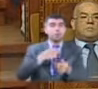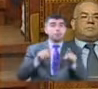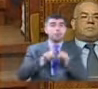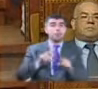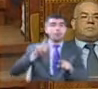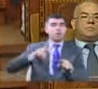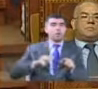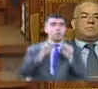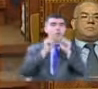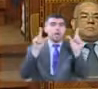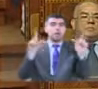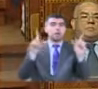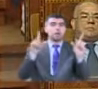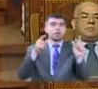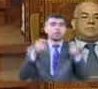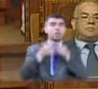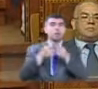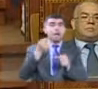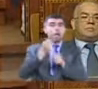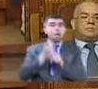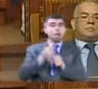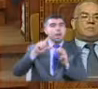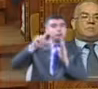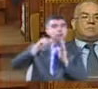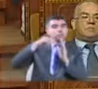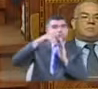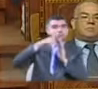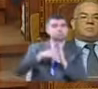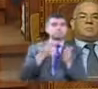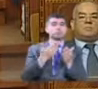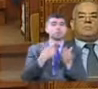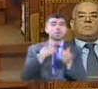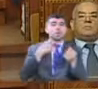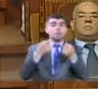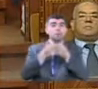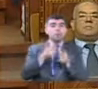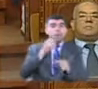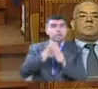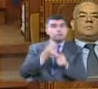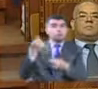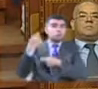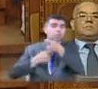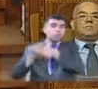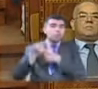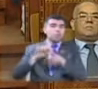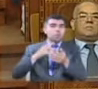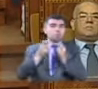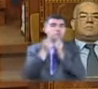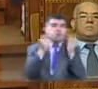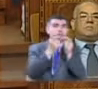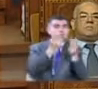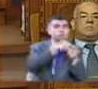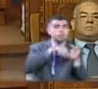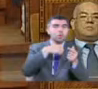بالواضح استفحال البطالة وتراجع النمو وضعف مردودية الاستثمار الأجنبي والعجز